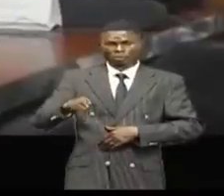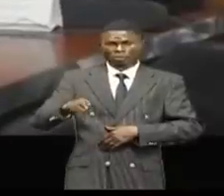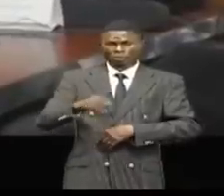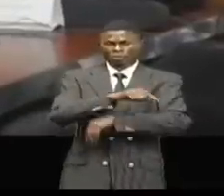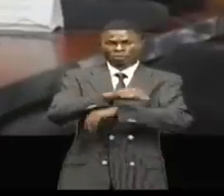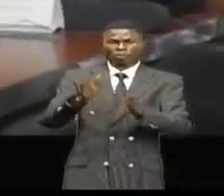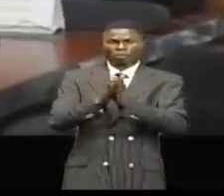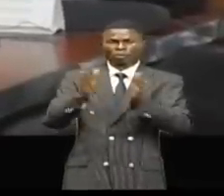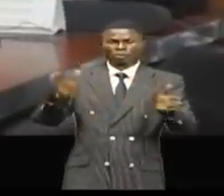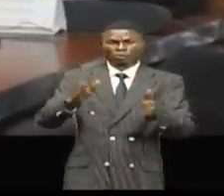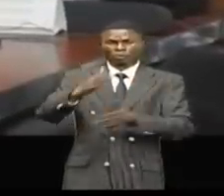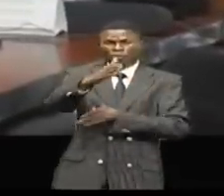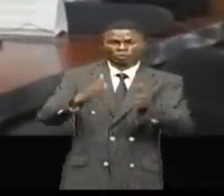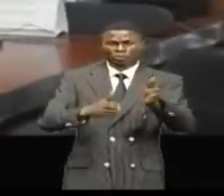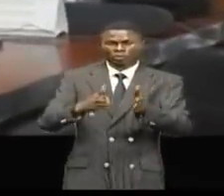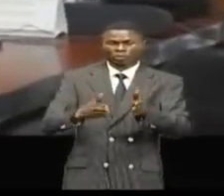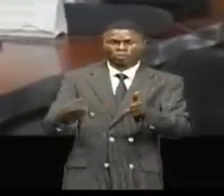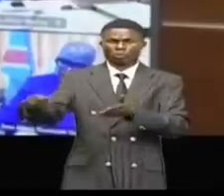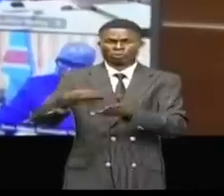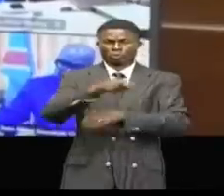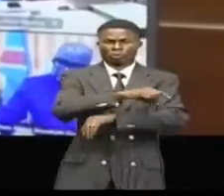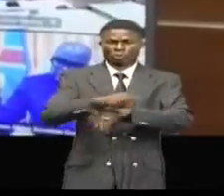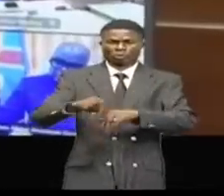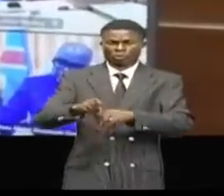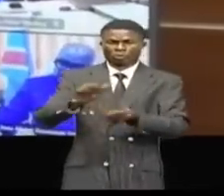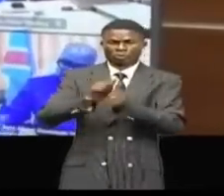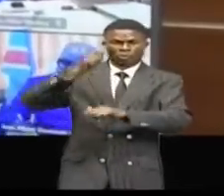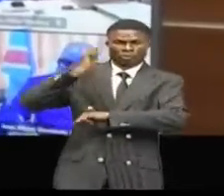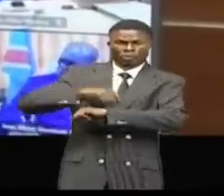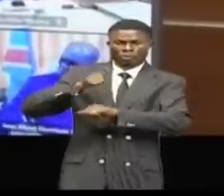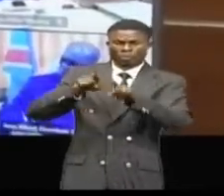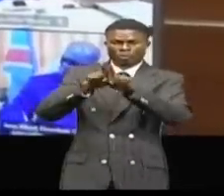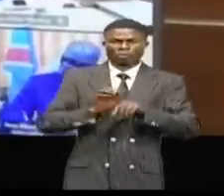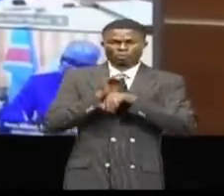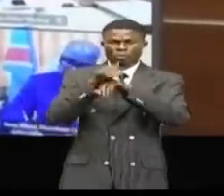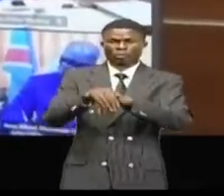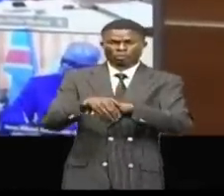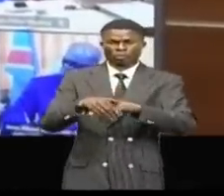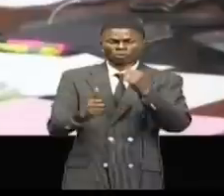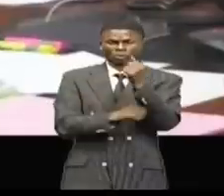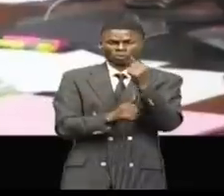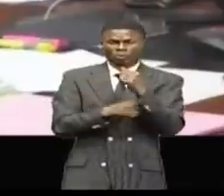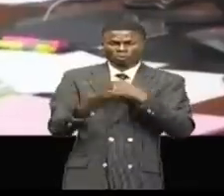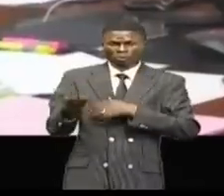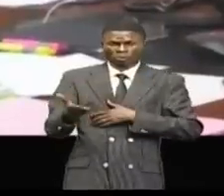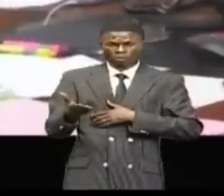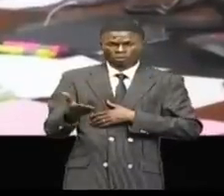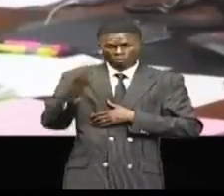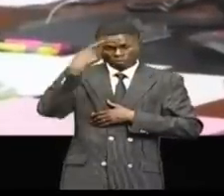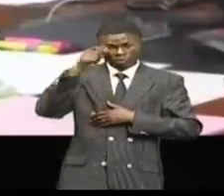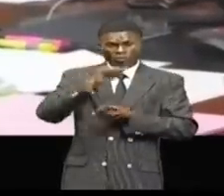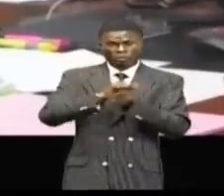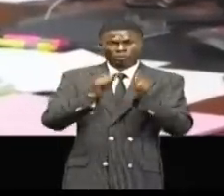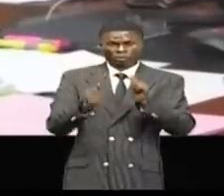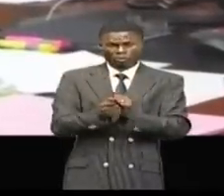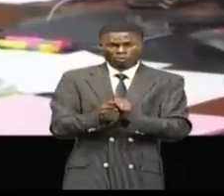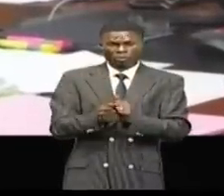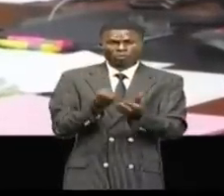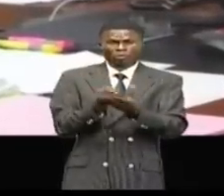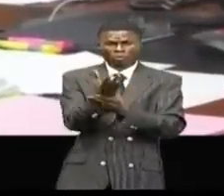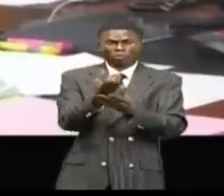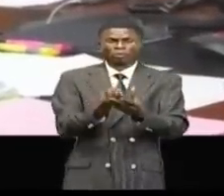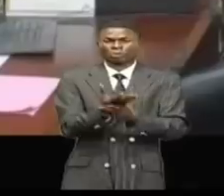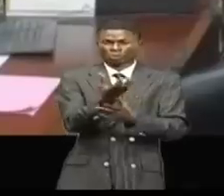générale des recettes administratives domaniales judiciaires et des participations des GERAD. En ce qui concerne les